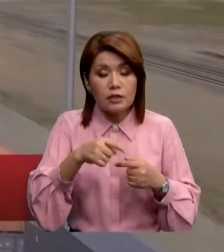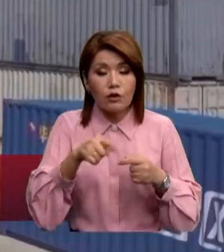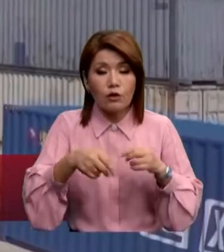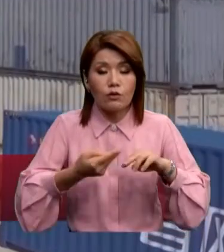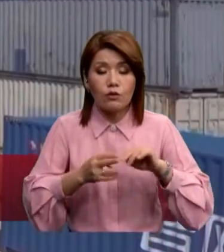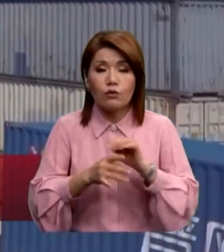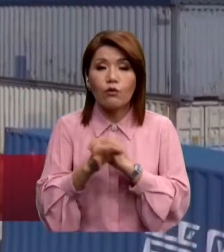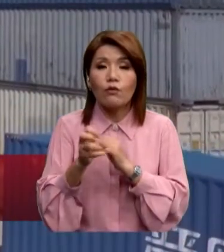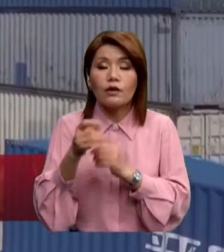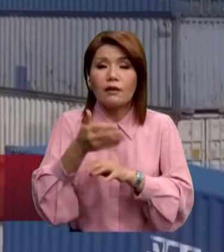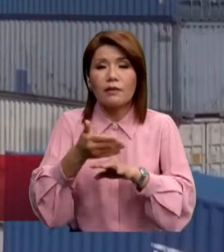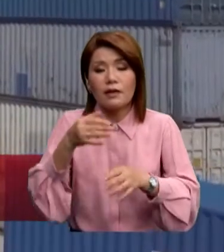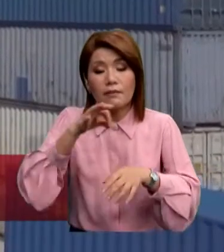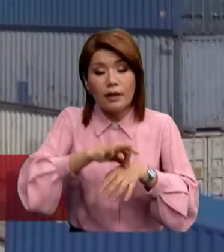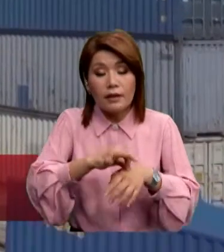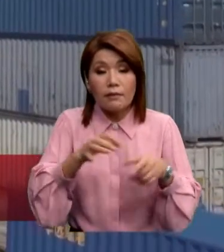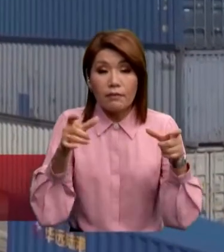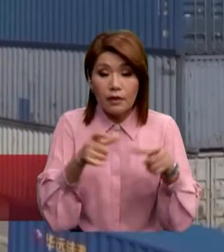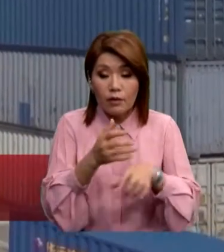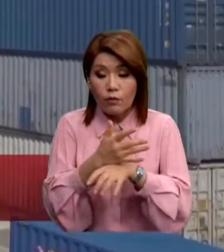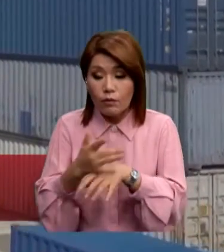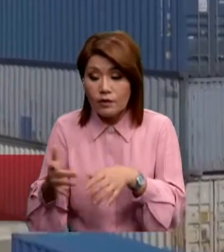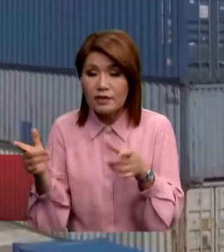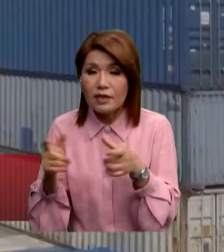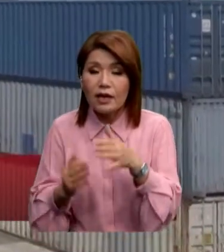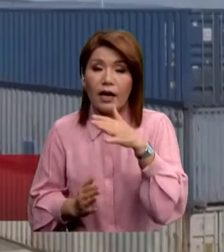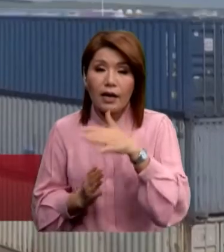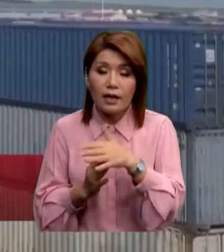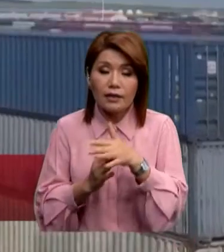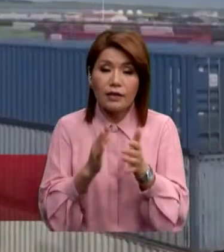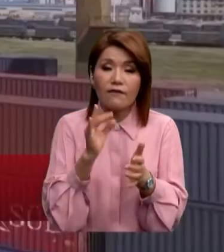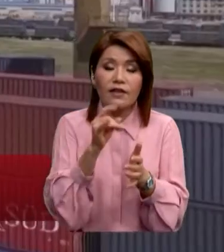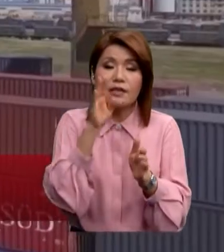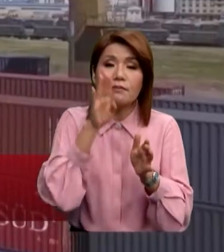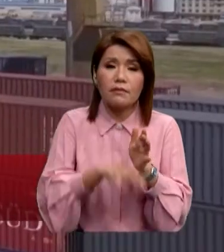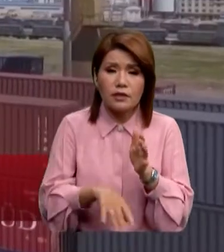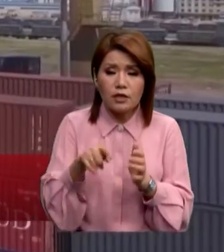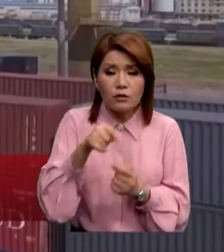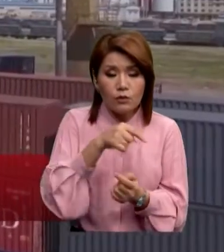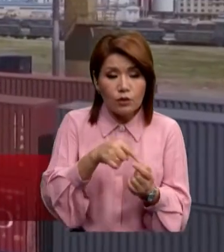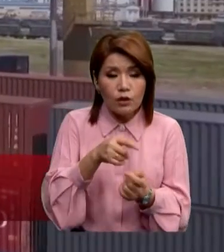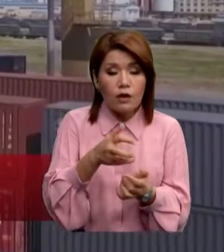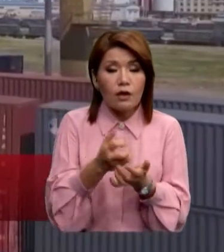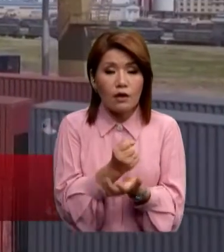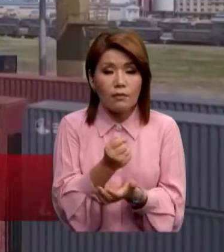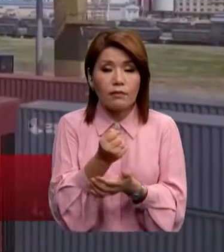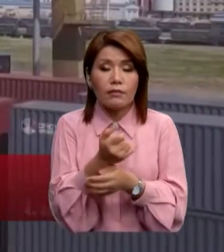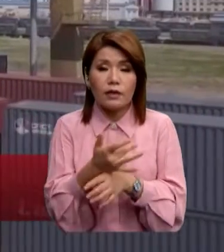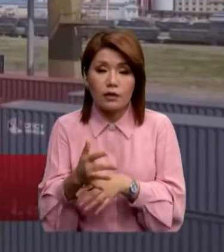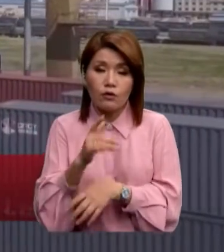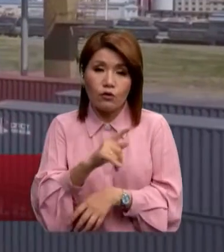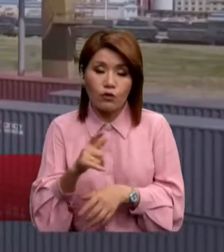барьеры, которые ввели во время пандемии и постковидные ограничения, введение безвиза сыграет на руку не только бизнесменам, но и рядовым